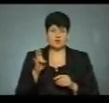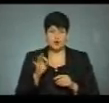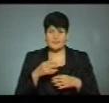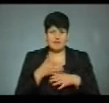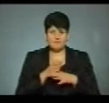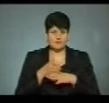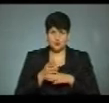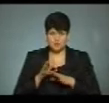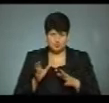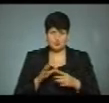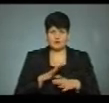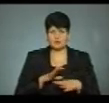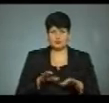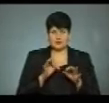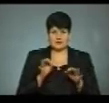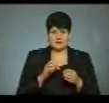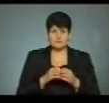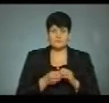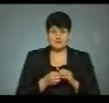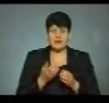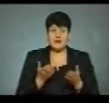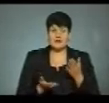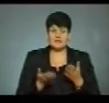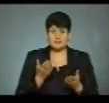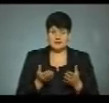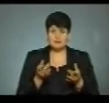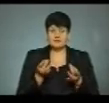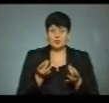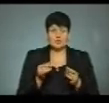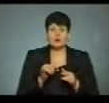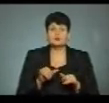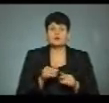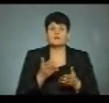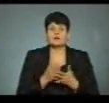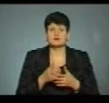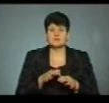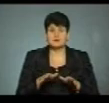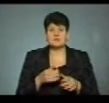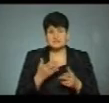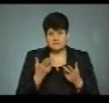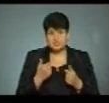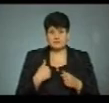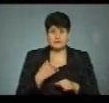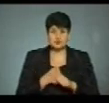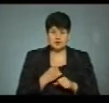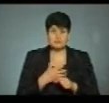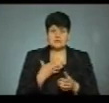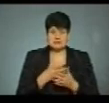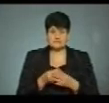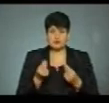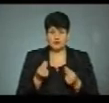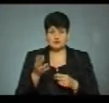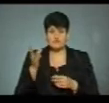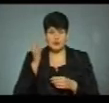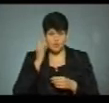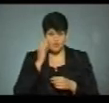полущилося, ніяких не було дефектів. Але волога не мала куди діватися. Звичайно, ми зробимо за свій кошт,